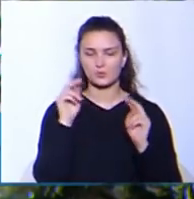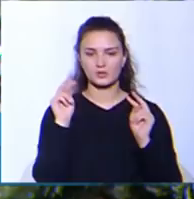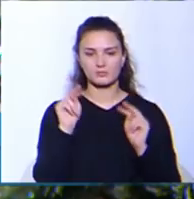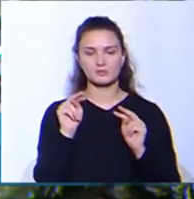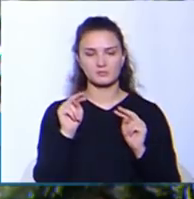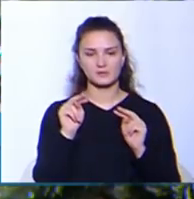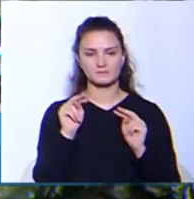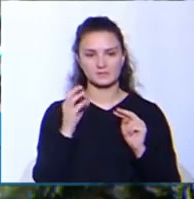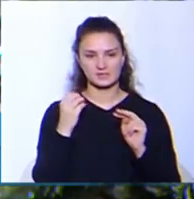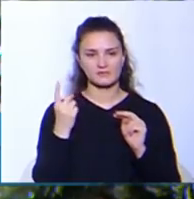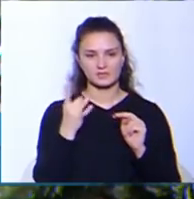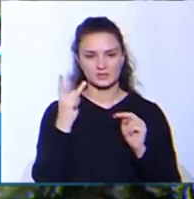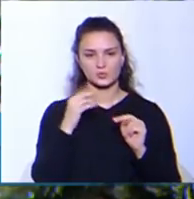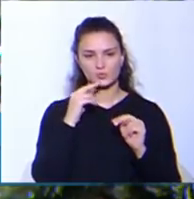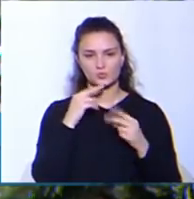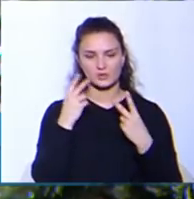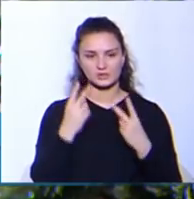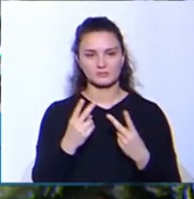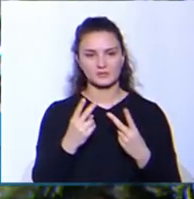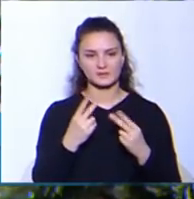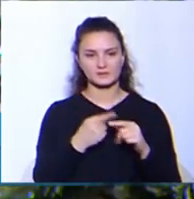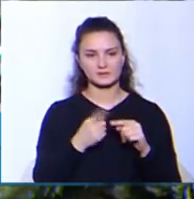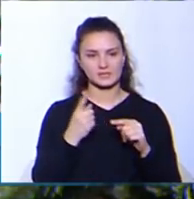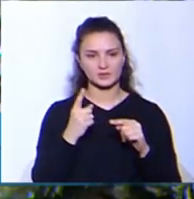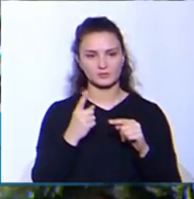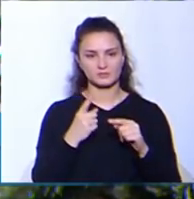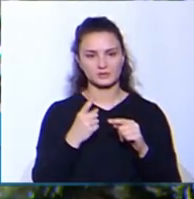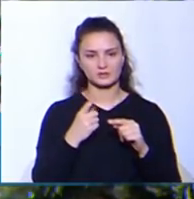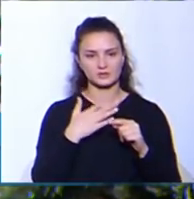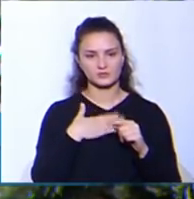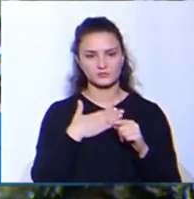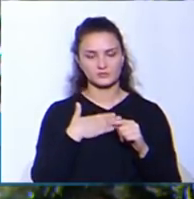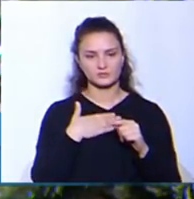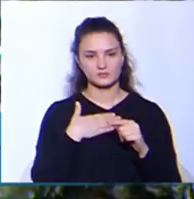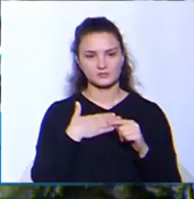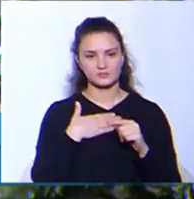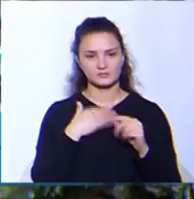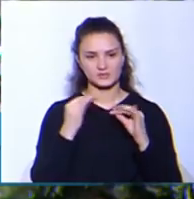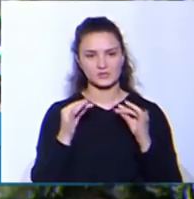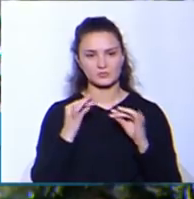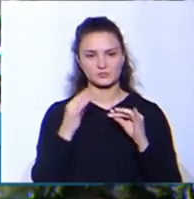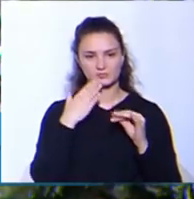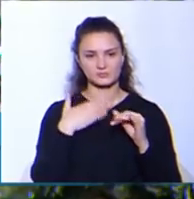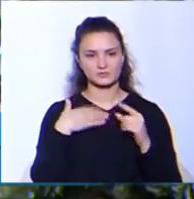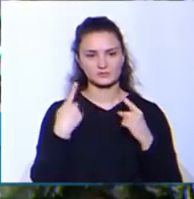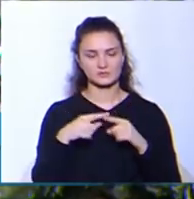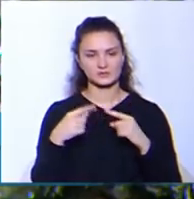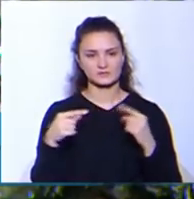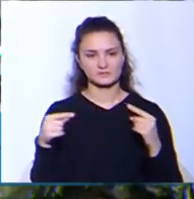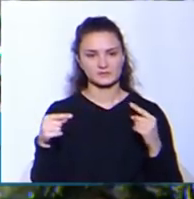მაყურებელმა კიდევ ერთხელ მიაქციოს ამას ყურადღება, რატომ ჩვენ საუბრობთ ხოლმე სხვადასხვა